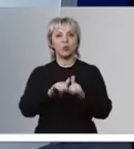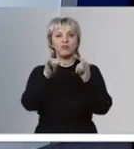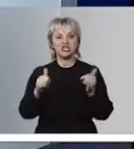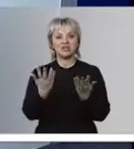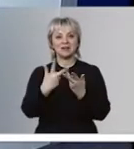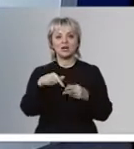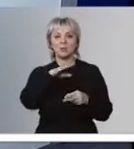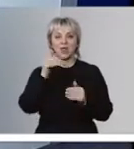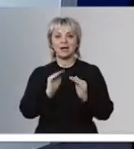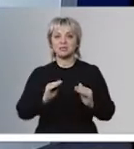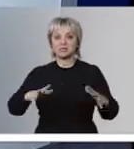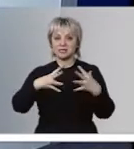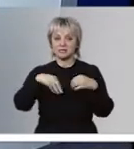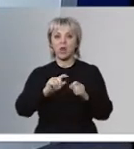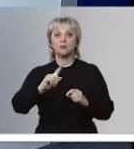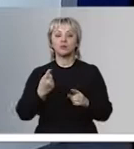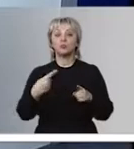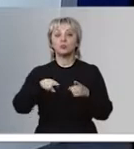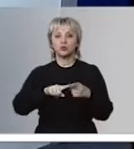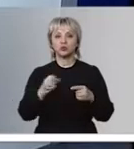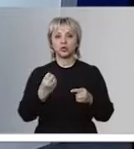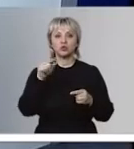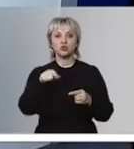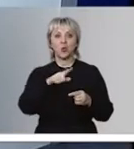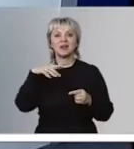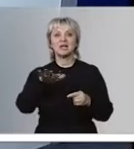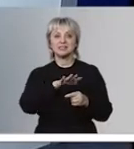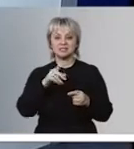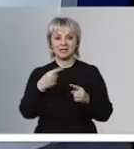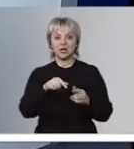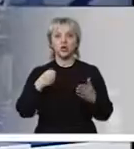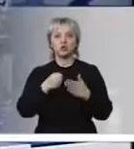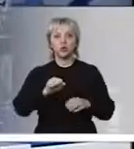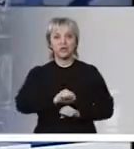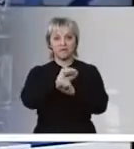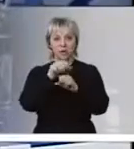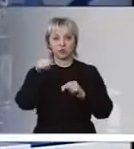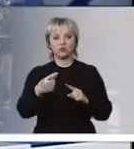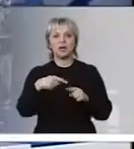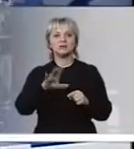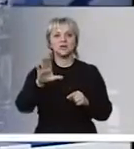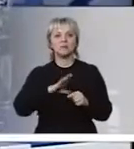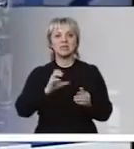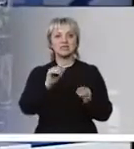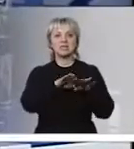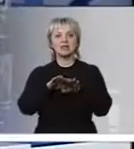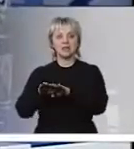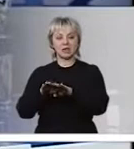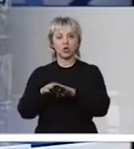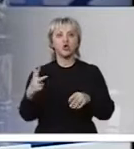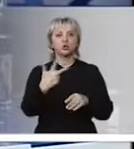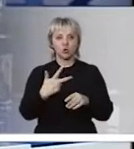увеличить количество многодетных семей. Почему? Потому что еще... Россия, вот дореволюционная, это был стандарт.